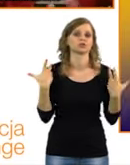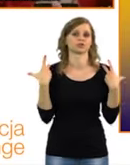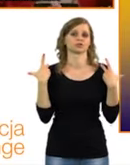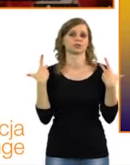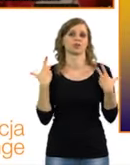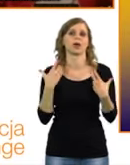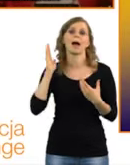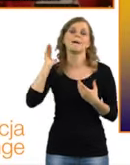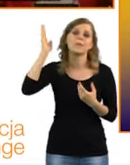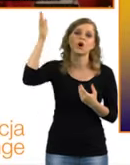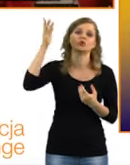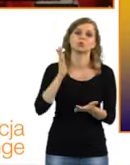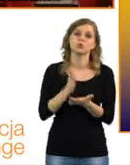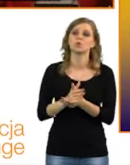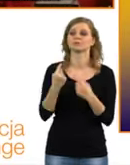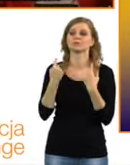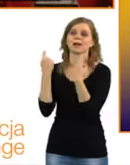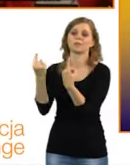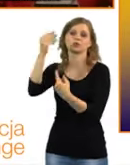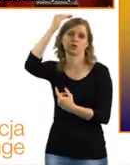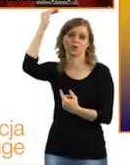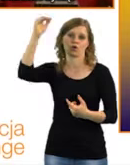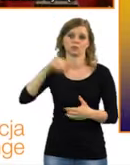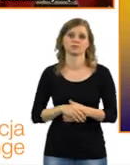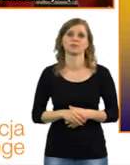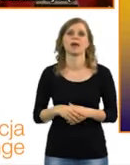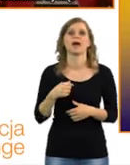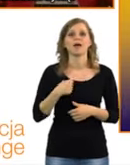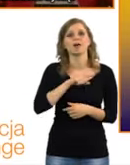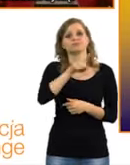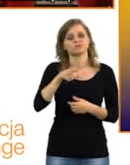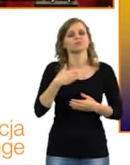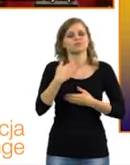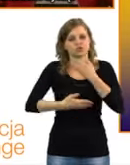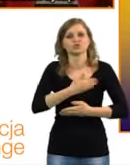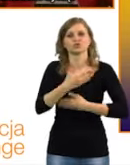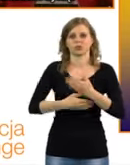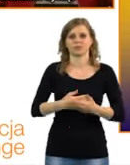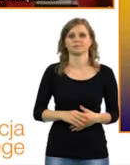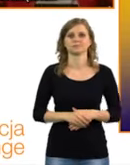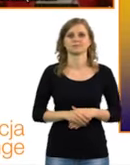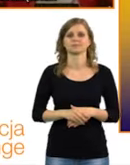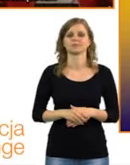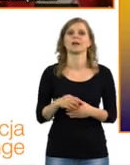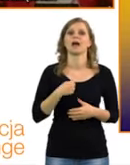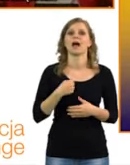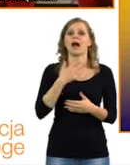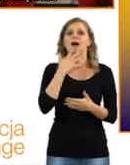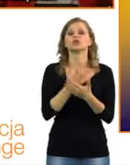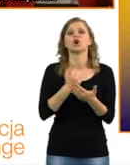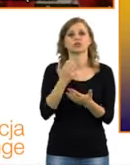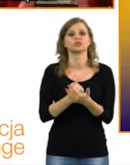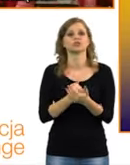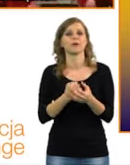życiu później, kiedy już będą samodzielne, czego Państwu serdecznie życzę.